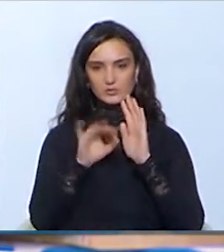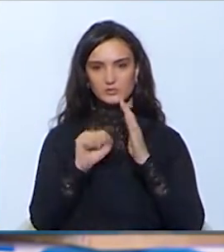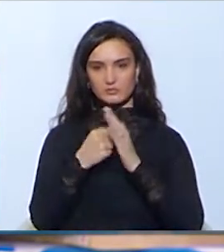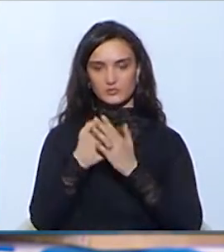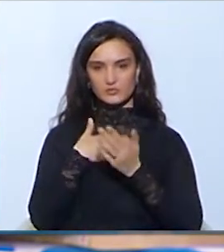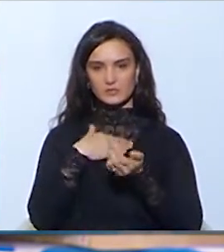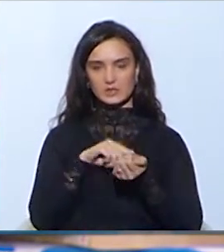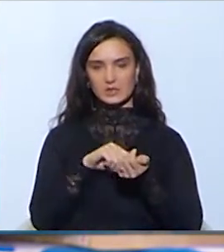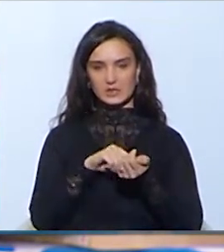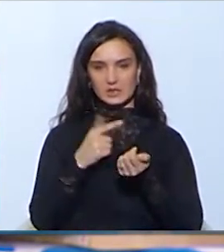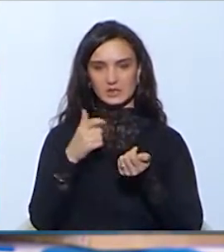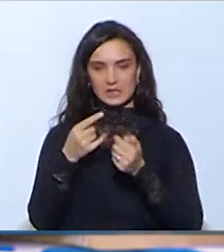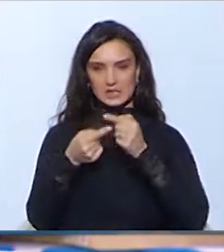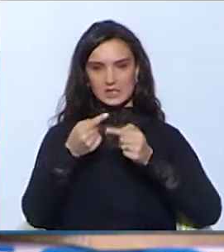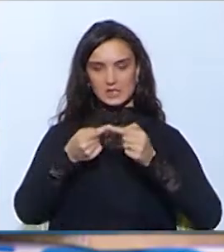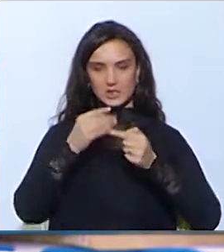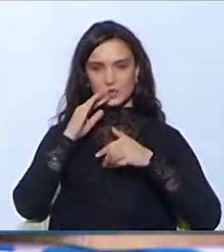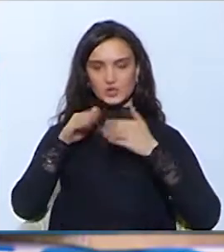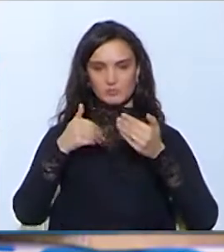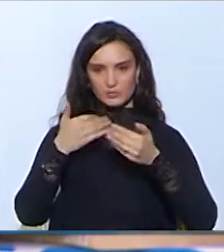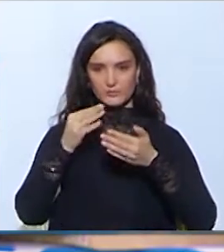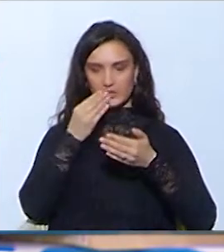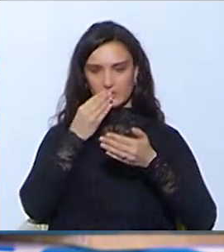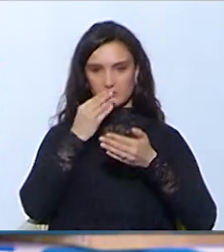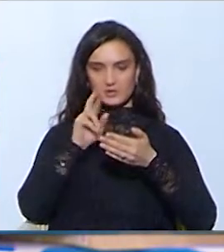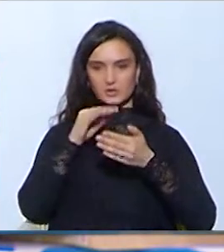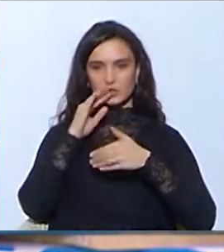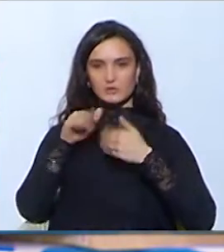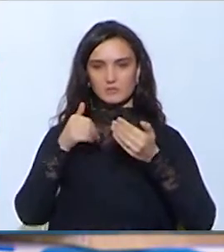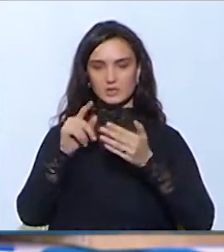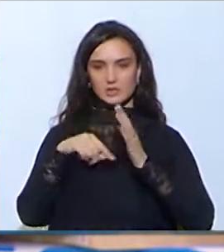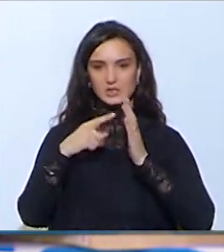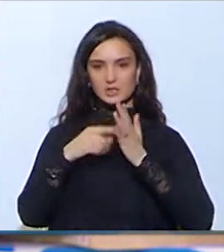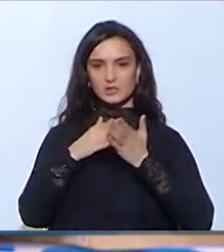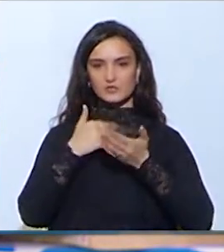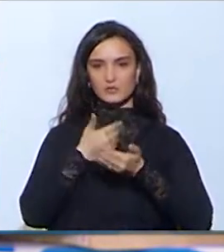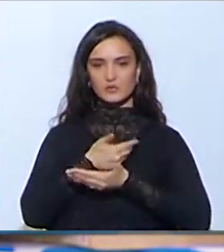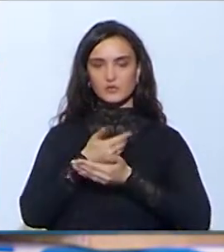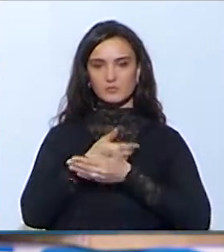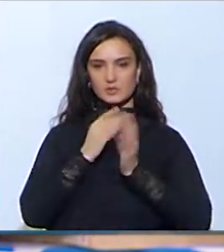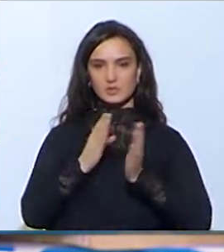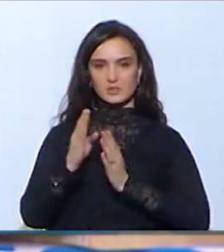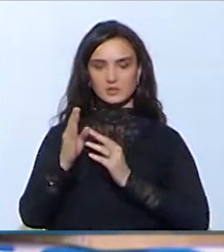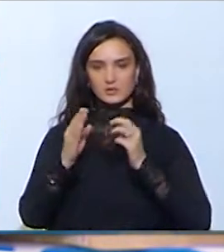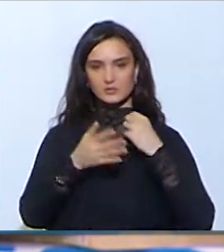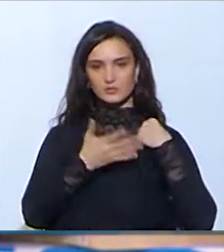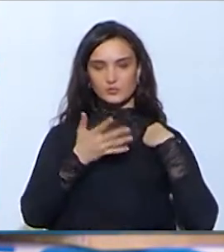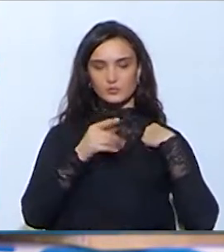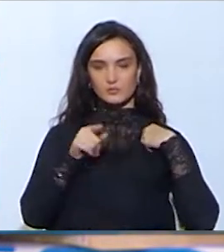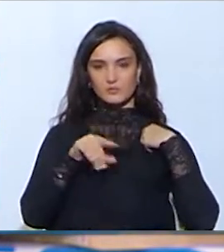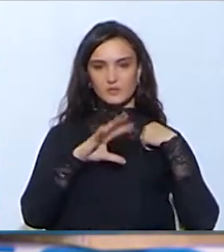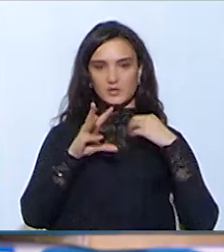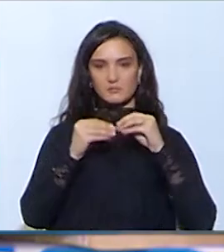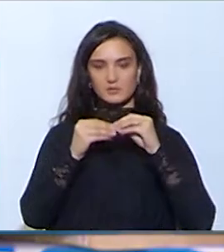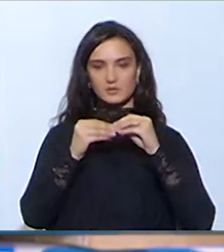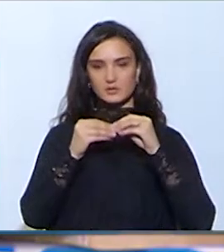ჩვენი გენეტიკა. შემდეგ მოდის კვება და შემდეგი საკითხია ჩვენი ცხოვრების წესი. თუ აი ამ